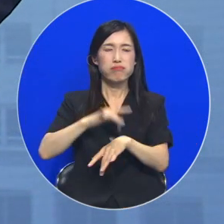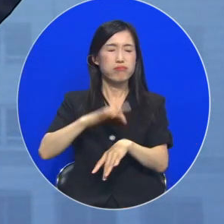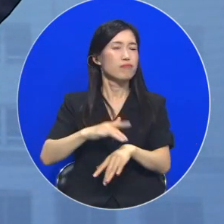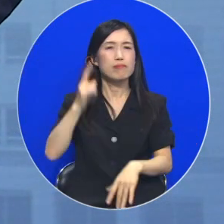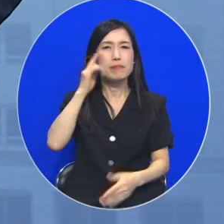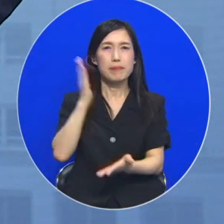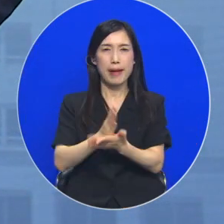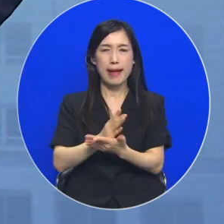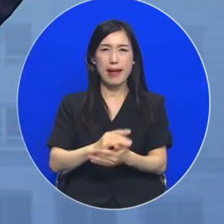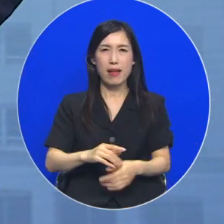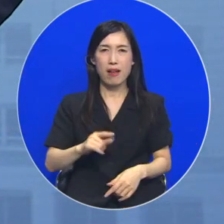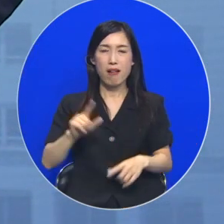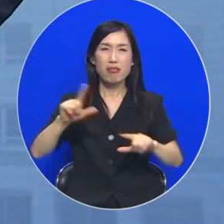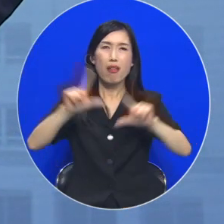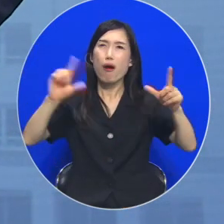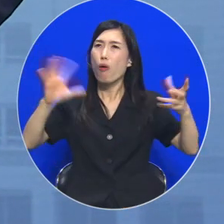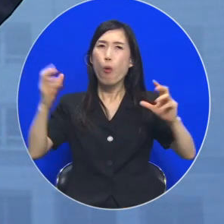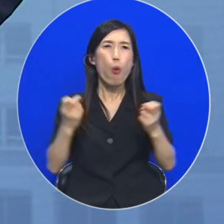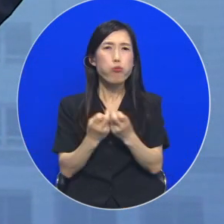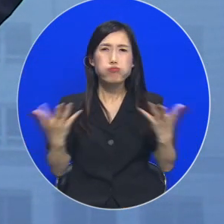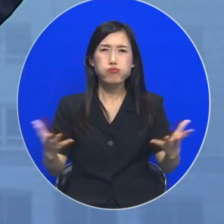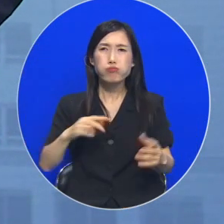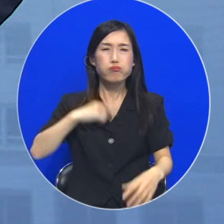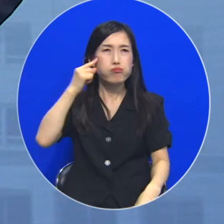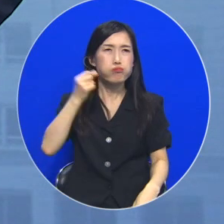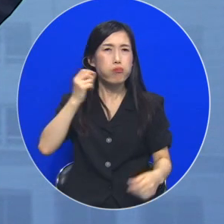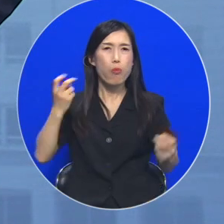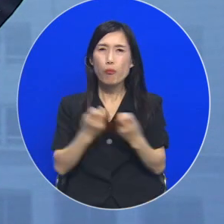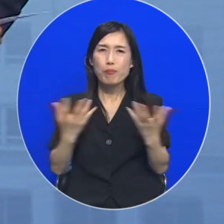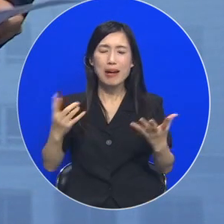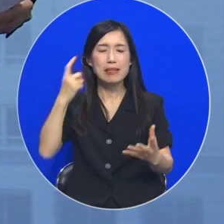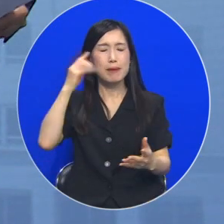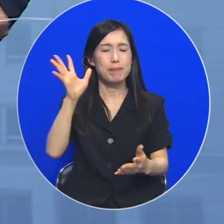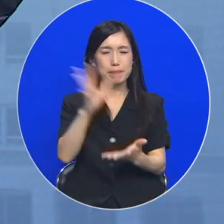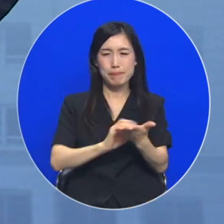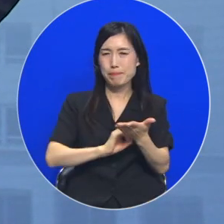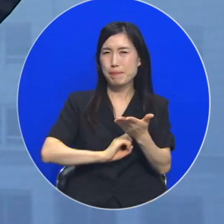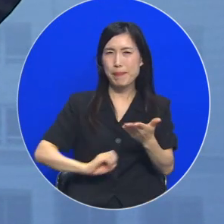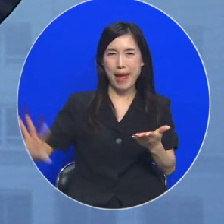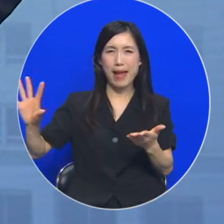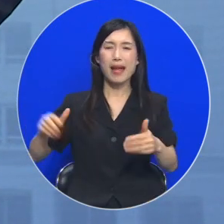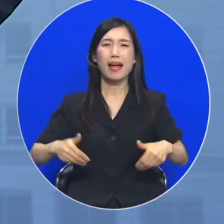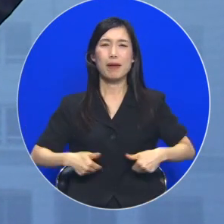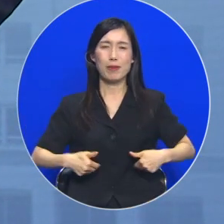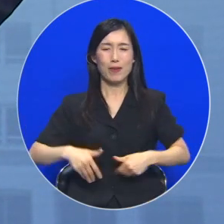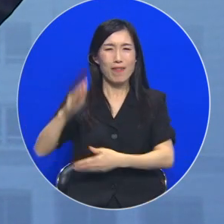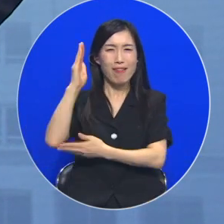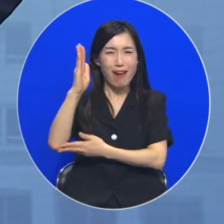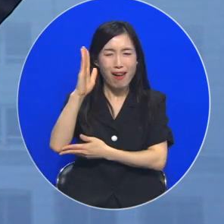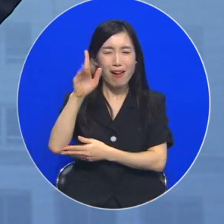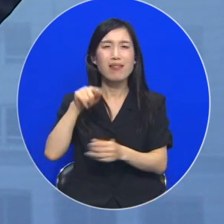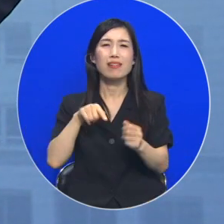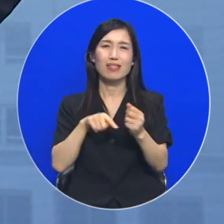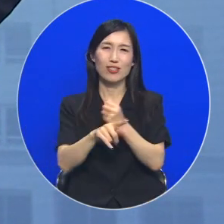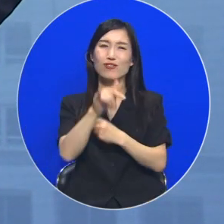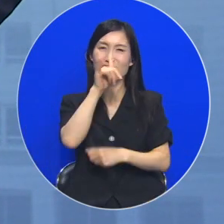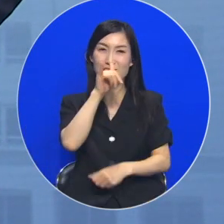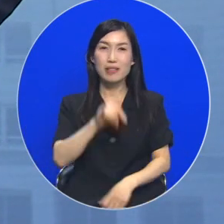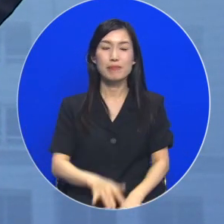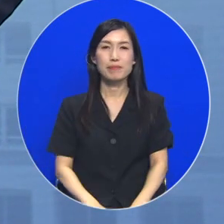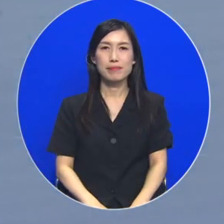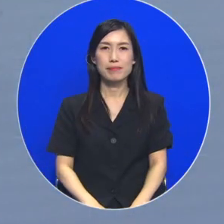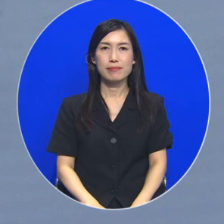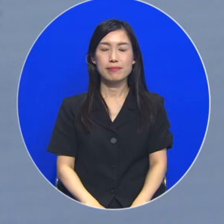이상 현상이니까 어쩔 수 없다는 식의 인식은 완전히 뜯어고쳐야 한다고 강조한 이유가 여기에